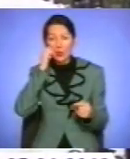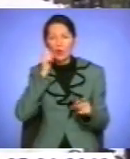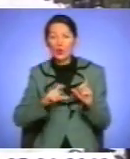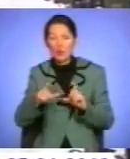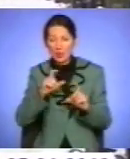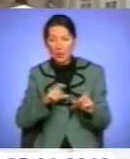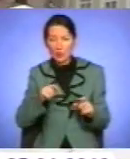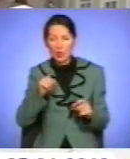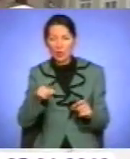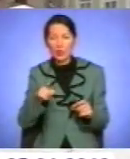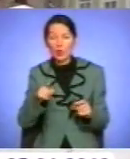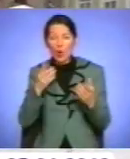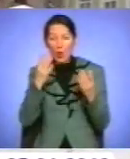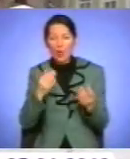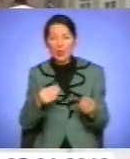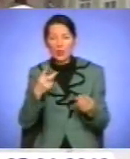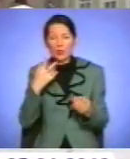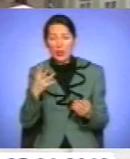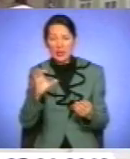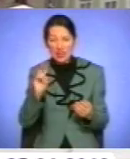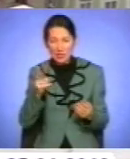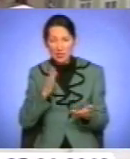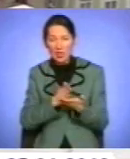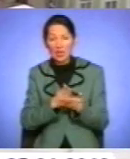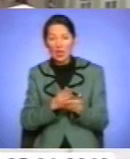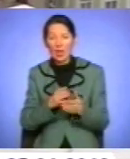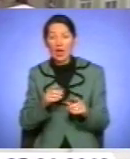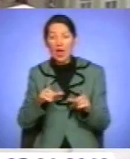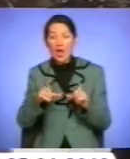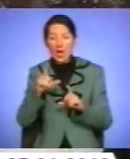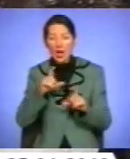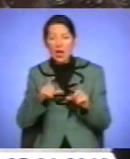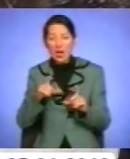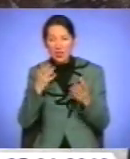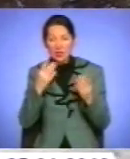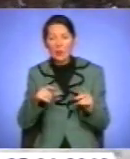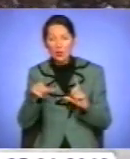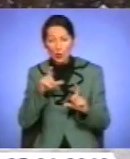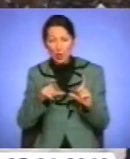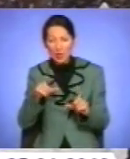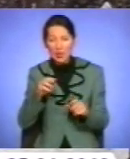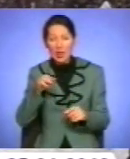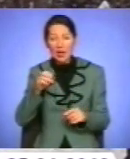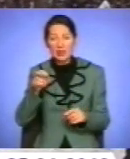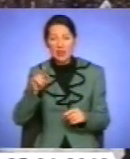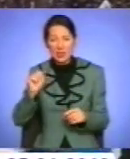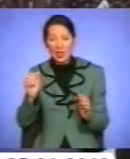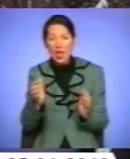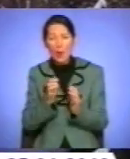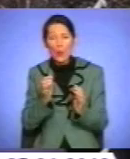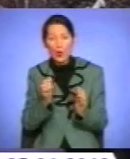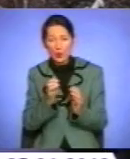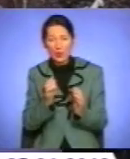офіційно університетським днем, а свята Тетяна – покровителькою вищої школи. Як студентський день, ви вважаєте це святом?